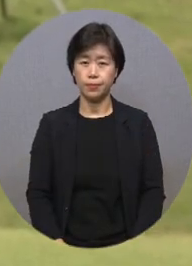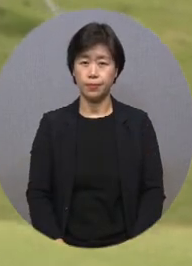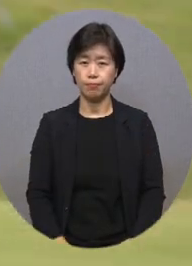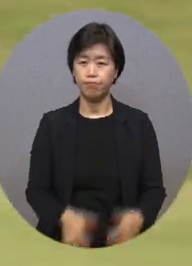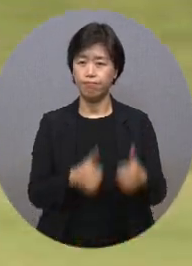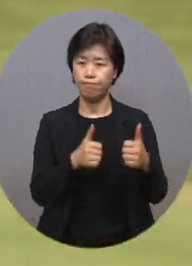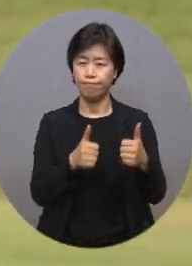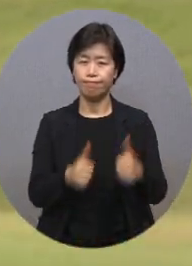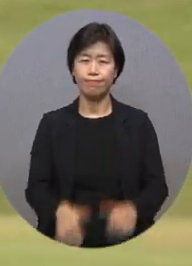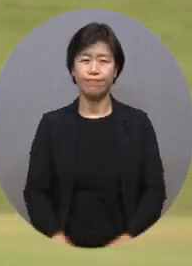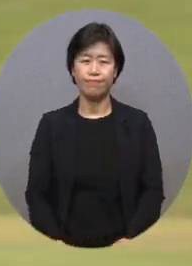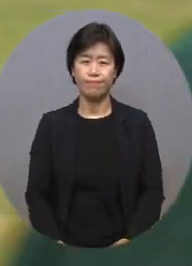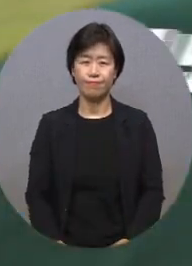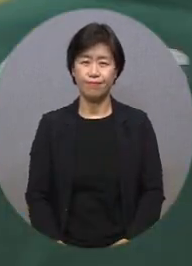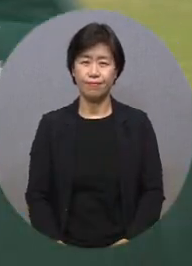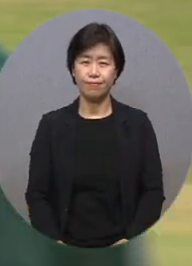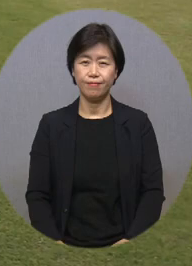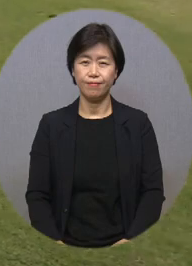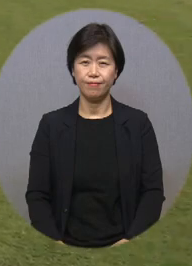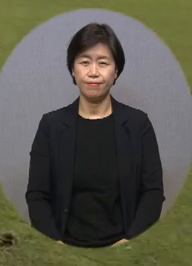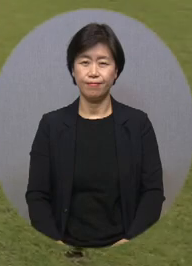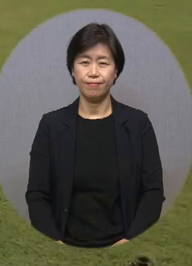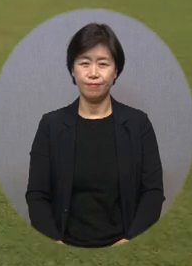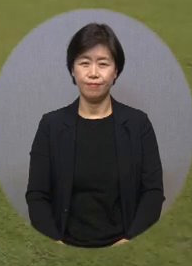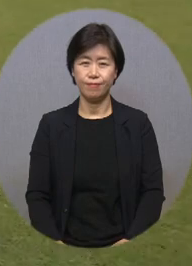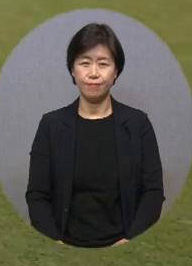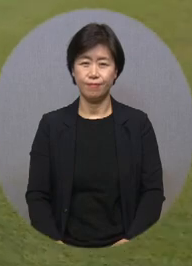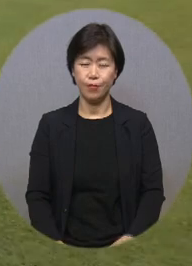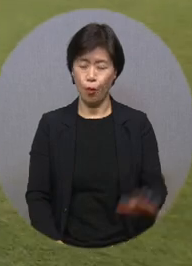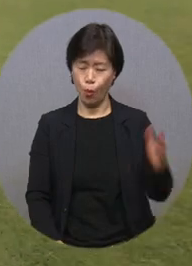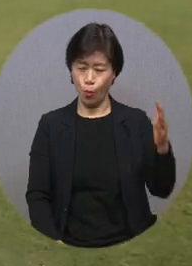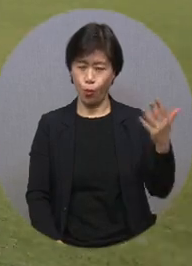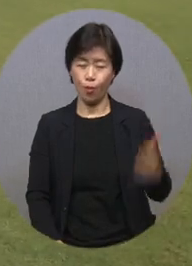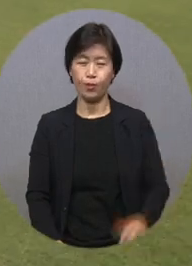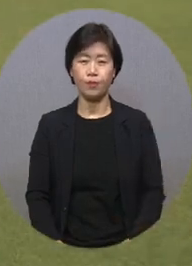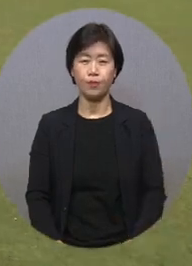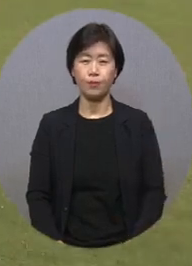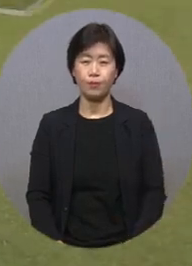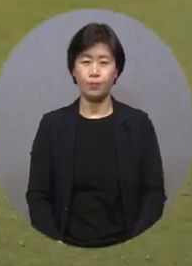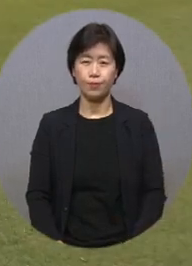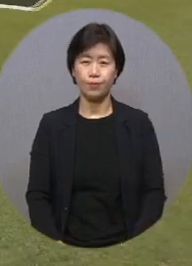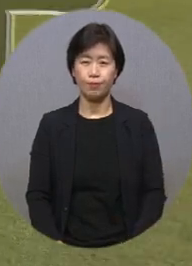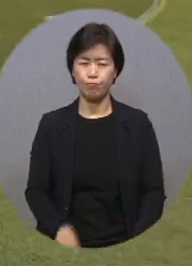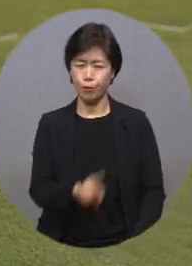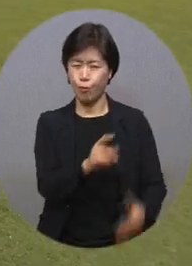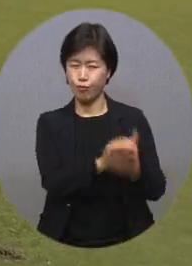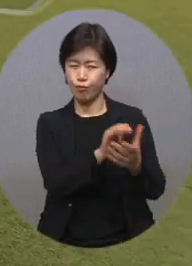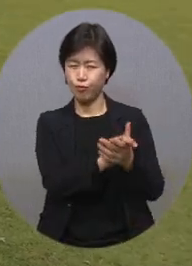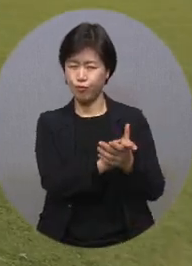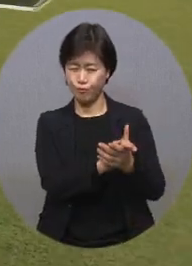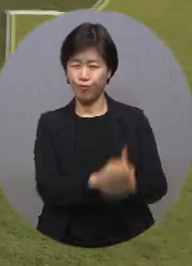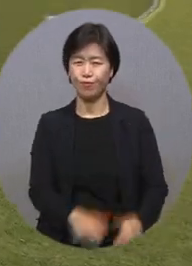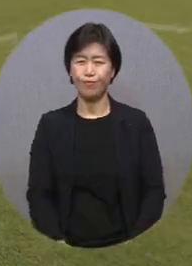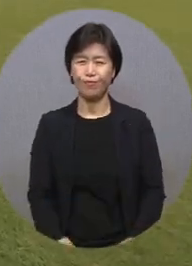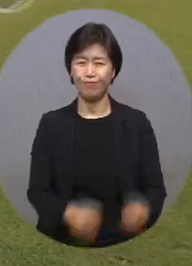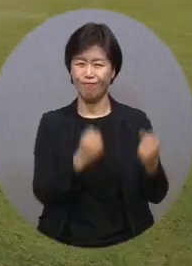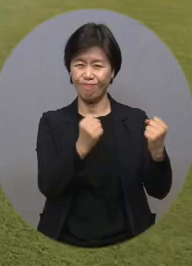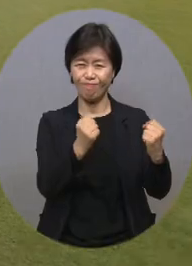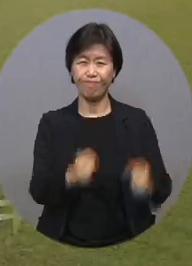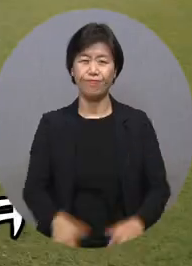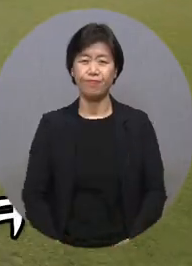나이스. 아 됐다. 나이스 나이스. 아 나이스. 깜부. 깜부. 깜부. 깜부.